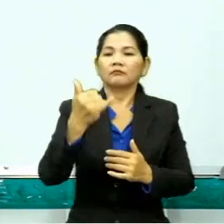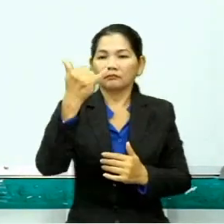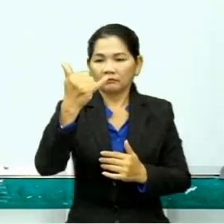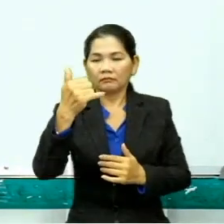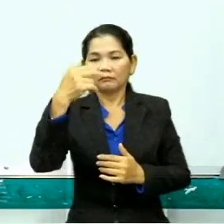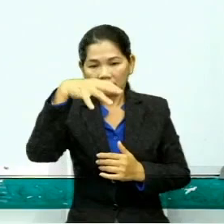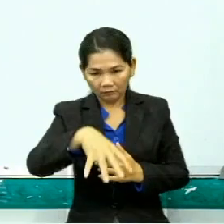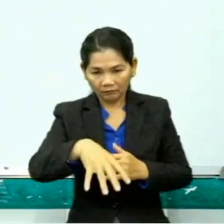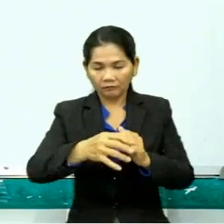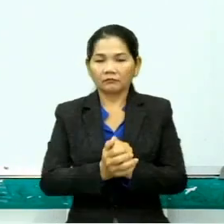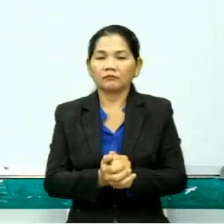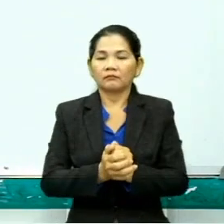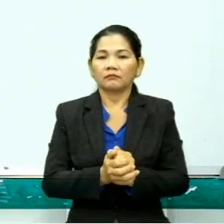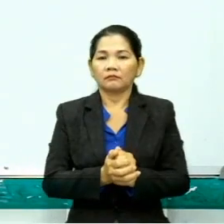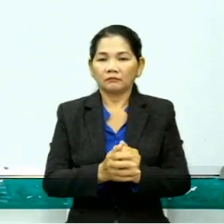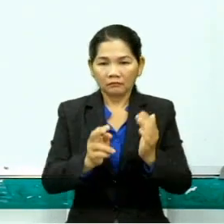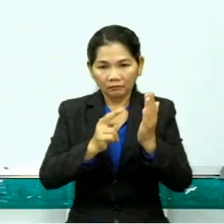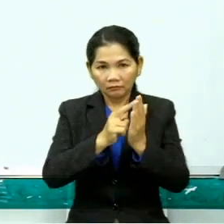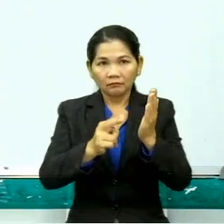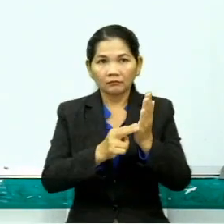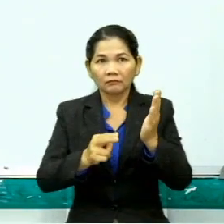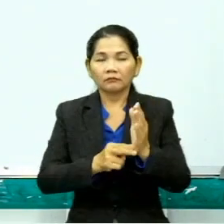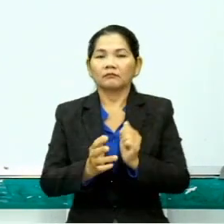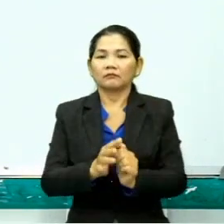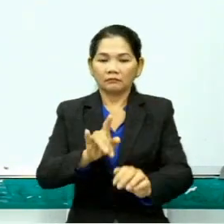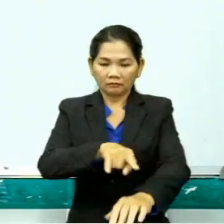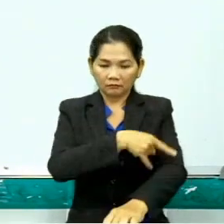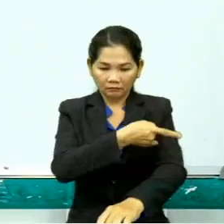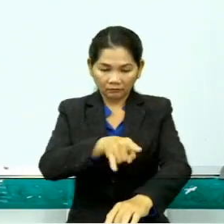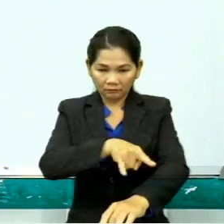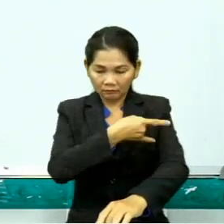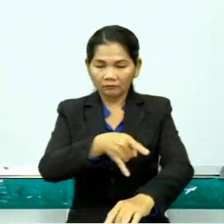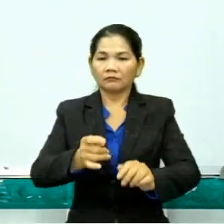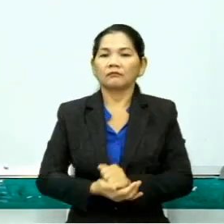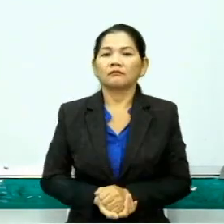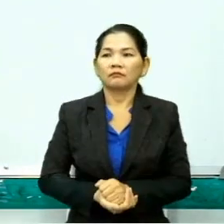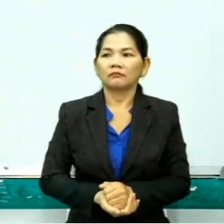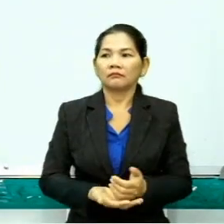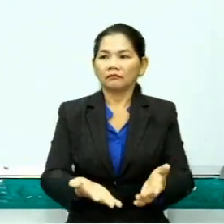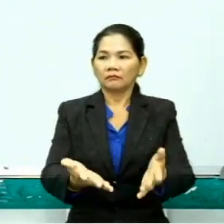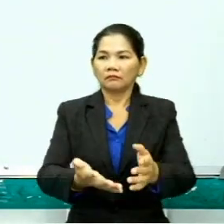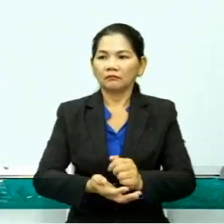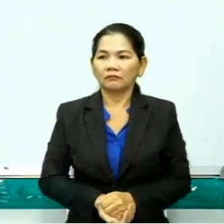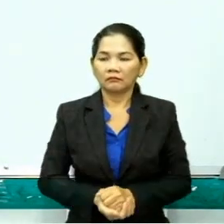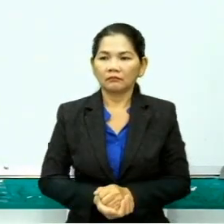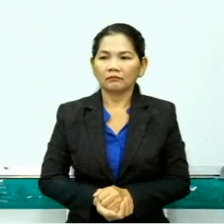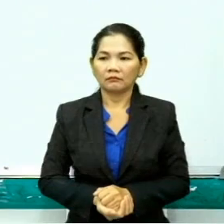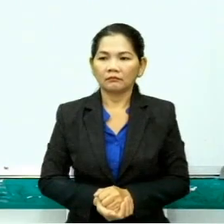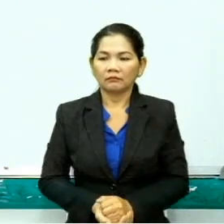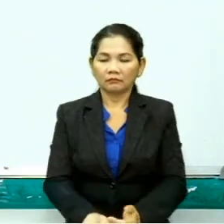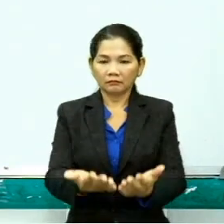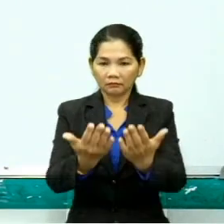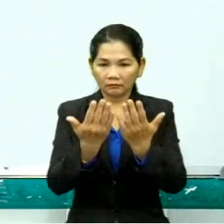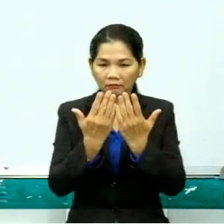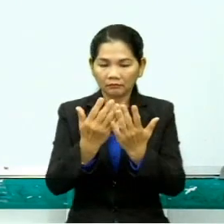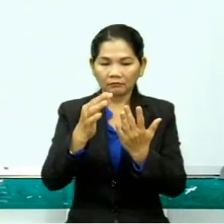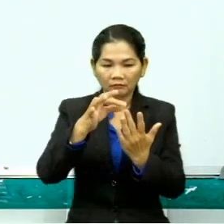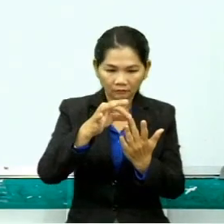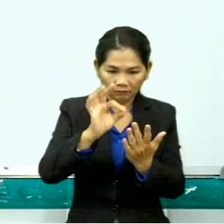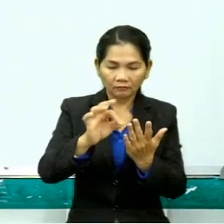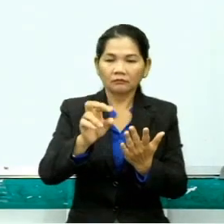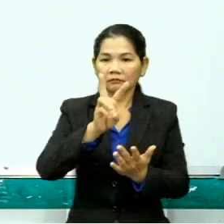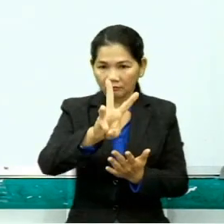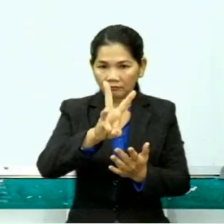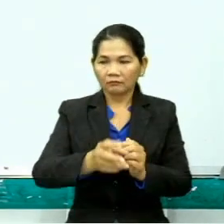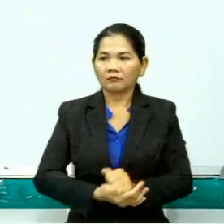ní cứ xâm rạp tại khăn ông ạ tập bắt mê số rồi bà chương nà con chà ta lấy con tặng ạ khăn hết con tập tiên tốt chà chùm lại tiệm bay đằng ạ